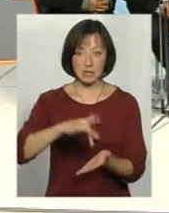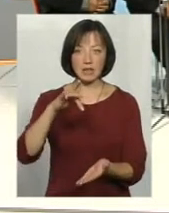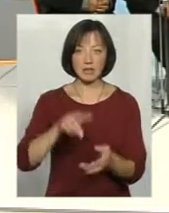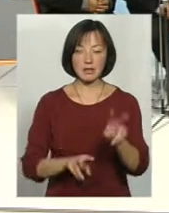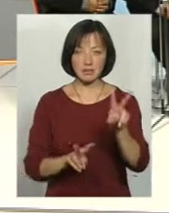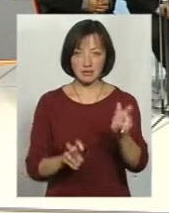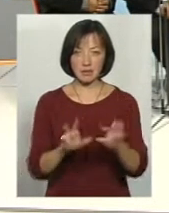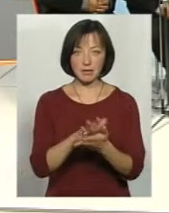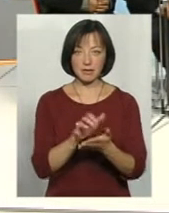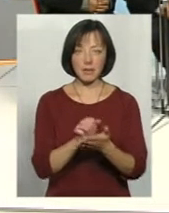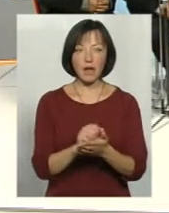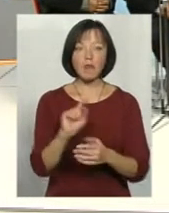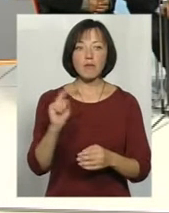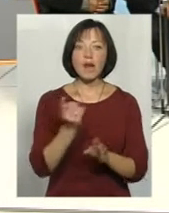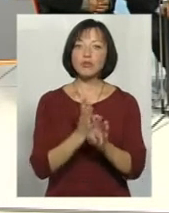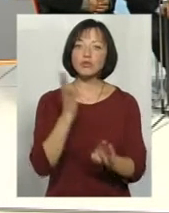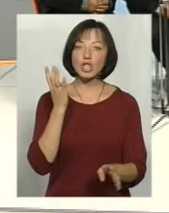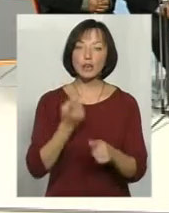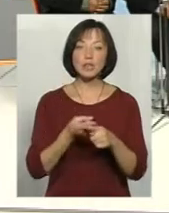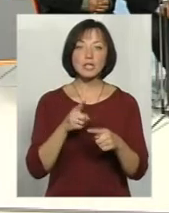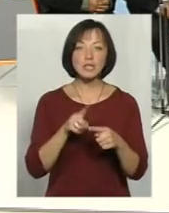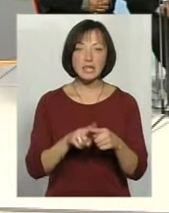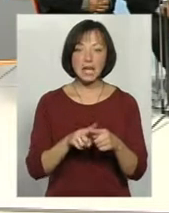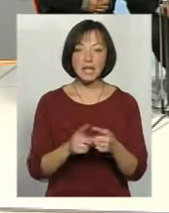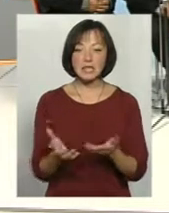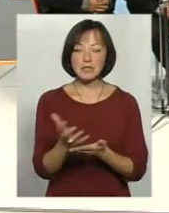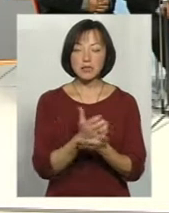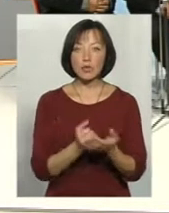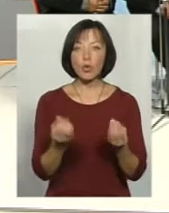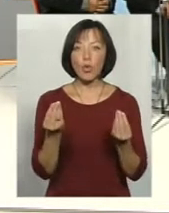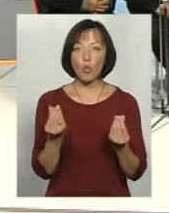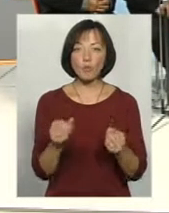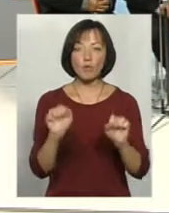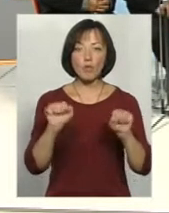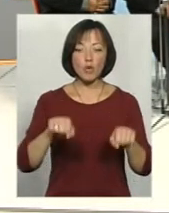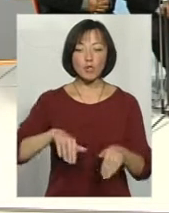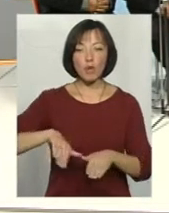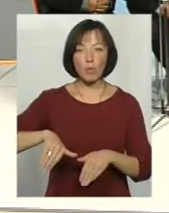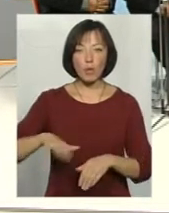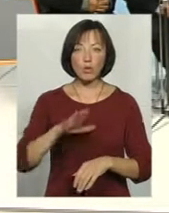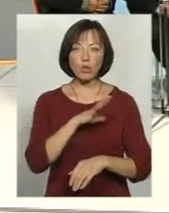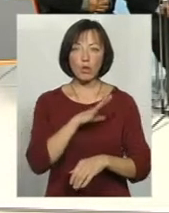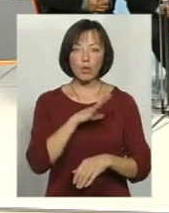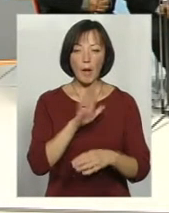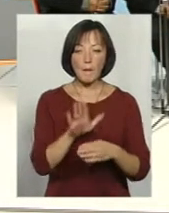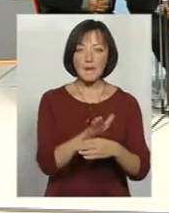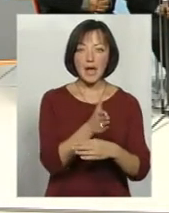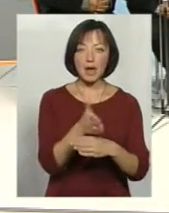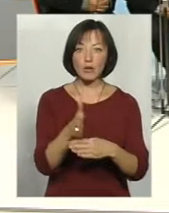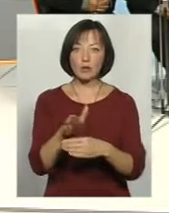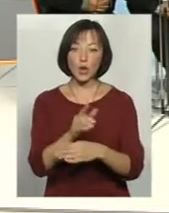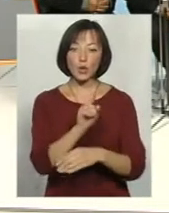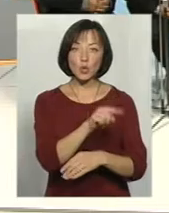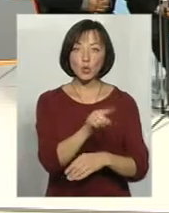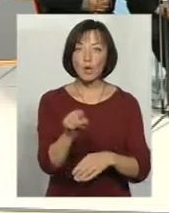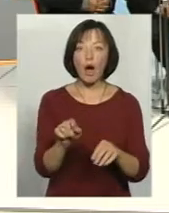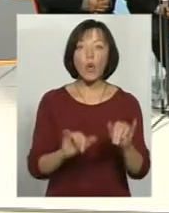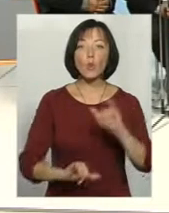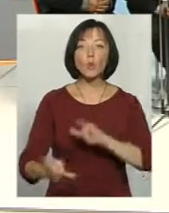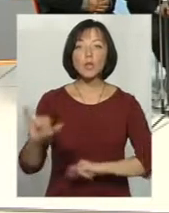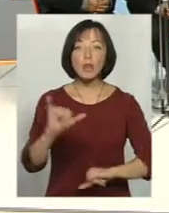розумію? В першу чергу це збір коштів, щоб можна потім було їх перерозподілити туди, куди